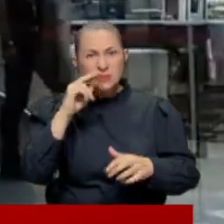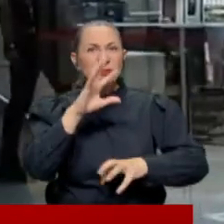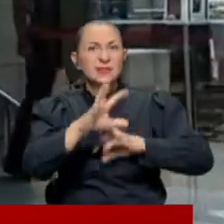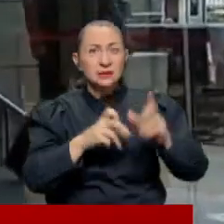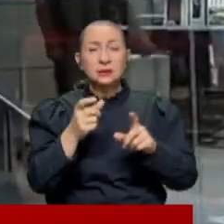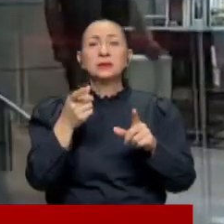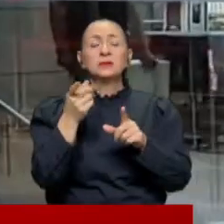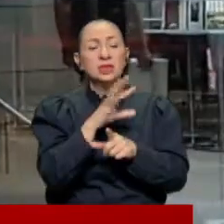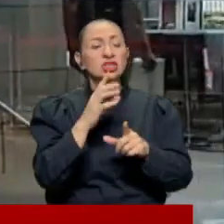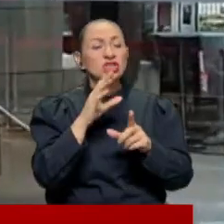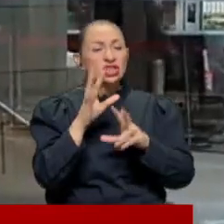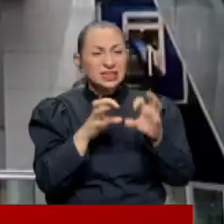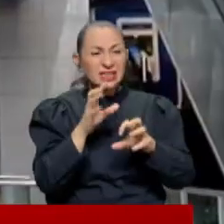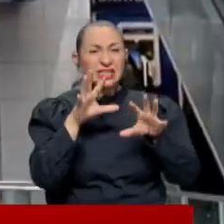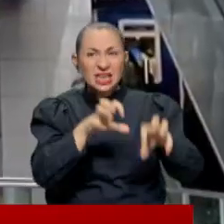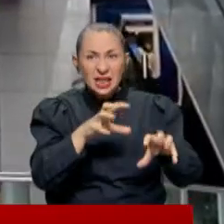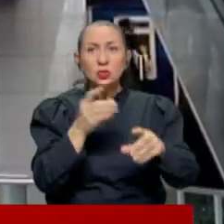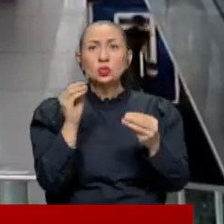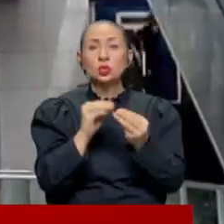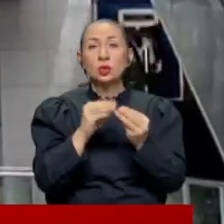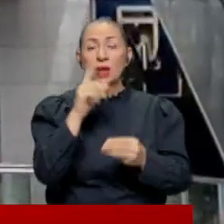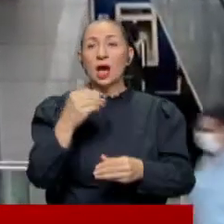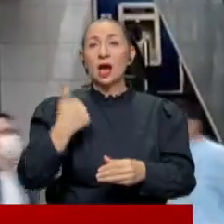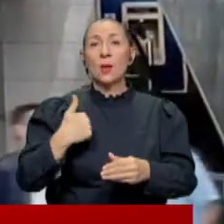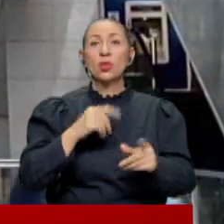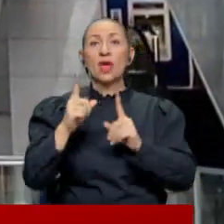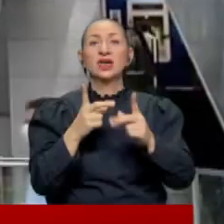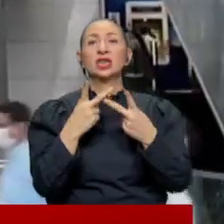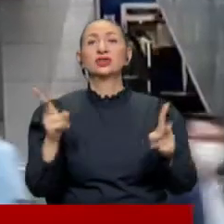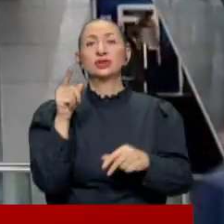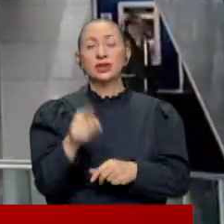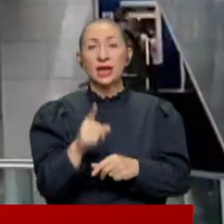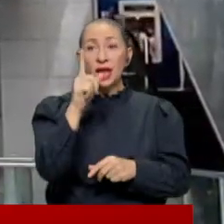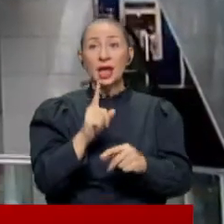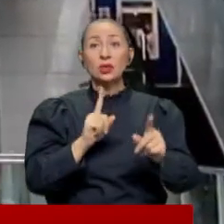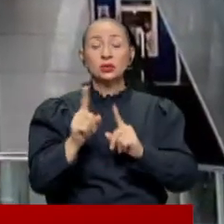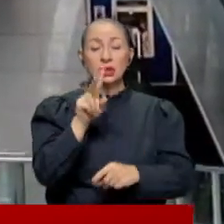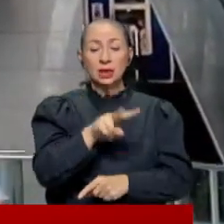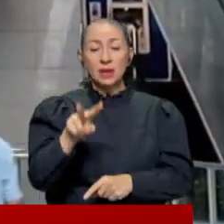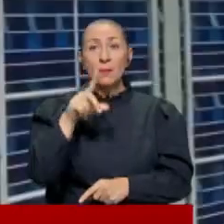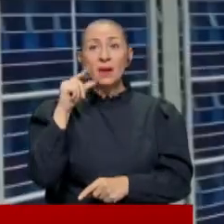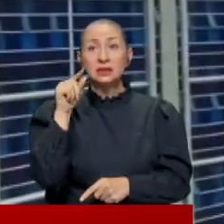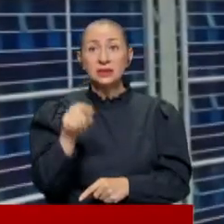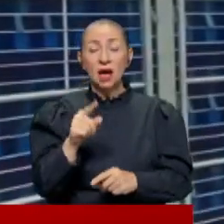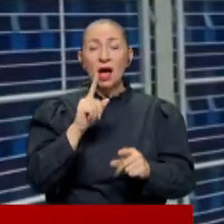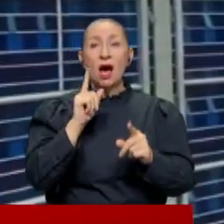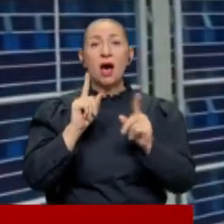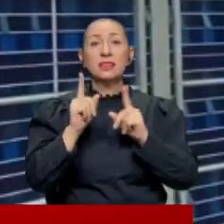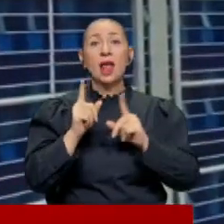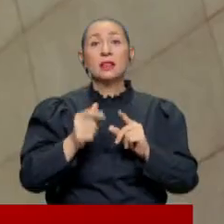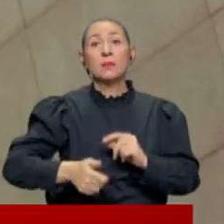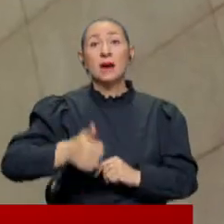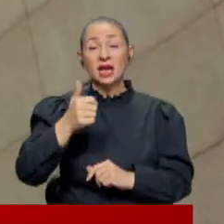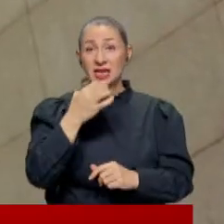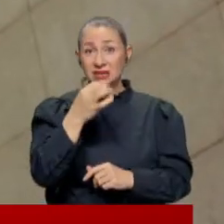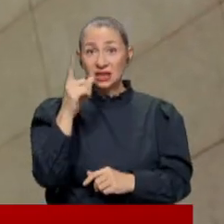istismarı, nitelikli cinsel saldırı suçlamalarıyla kamu davası açıldı. İlk duruşma 22 Mayıs'ta Adalet Bakanı'nın